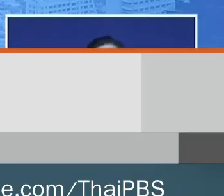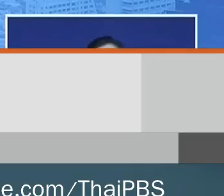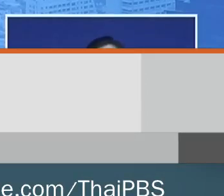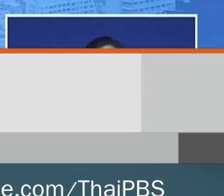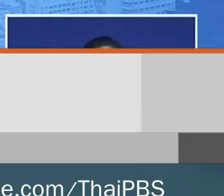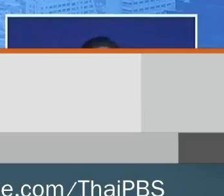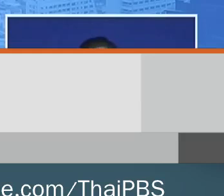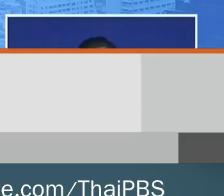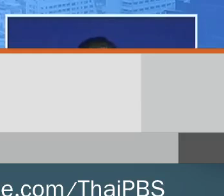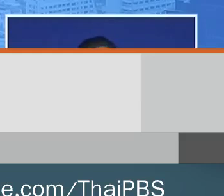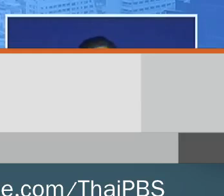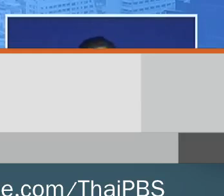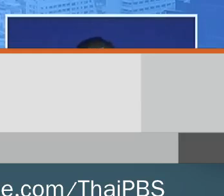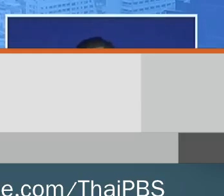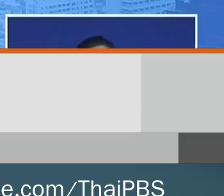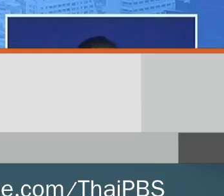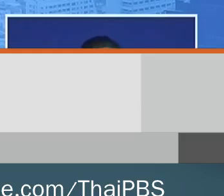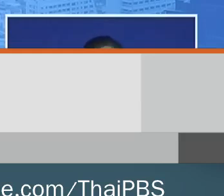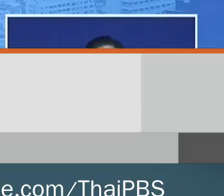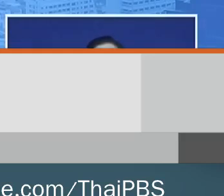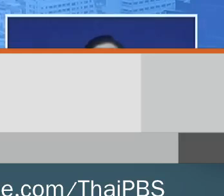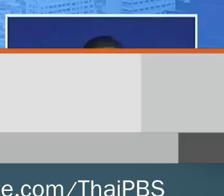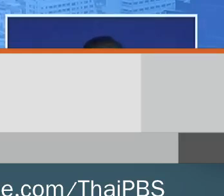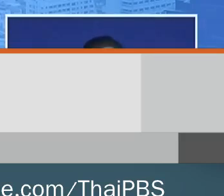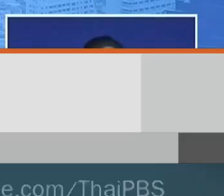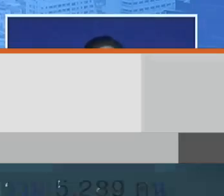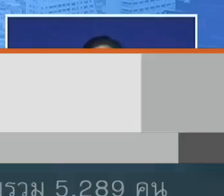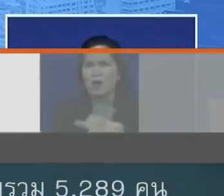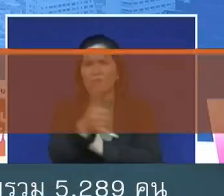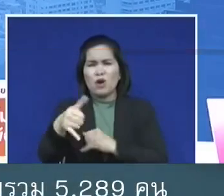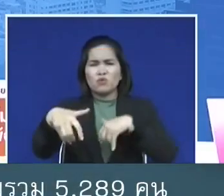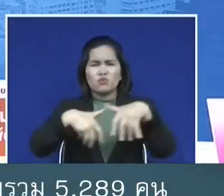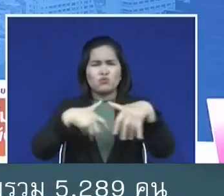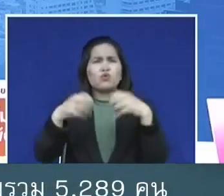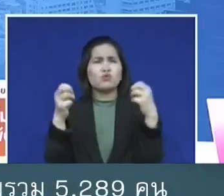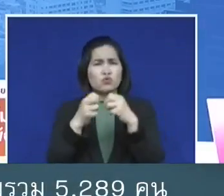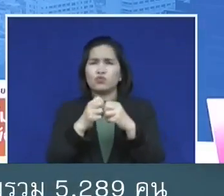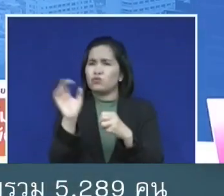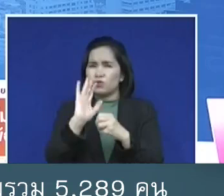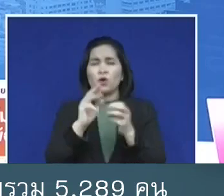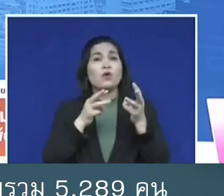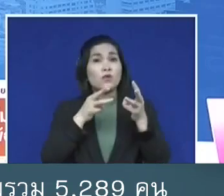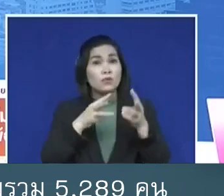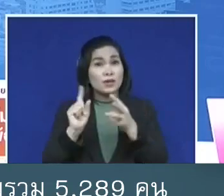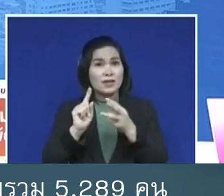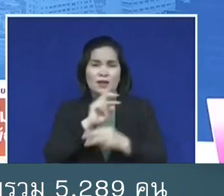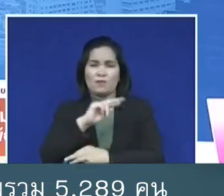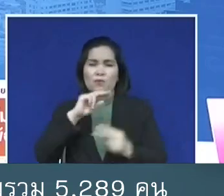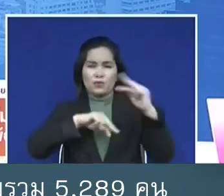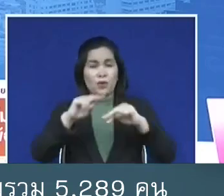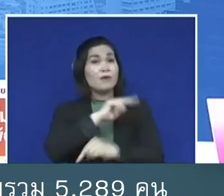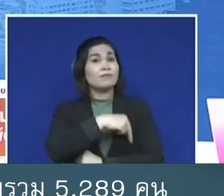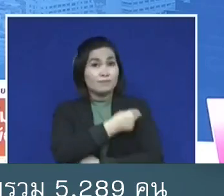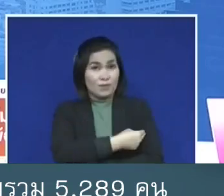พักตรงนั้นถ้าป่วยหนักๆป่วยมากๆมาตรงนี้เลยไม่ต้องออกพื้นที่นะครับเพราะฉะนั้นระบบของสาธารณสุขจะ